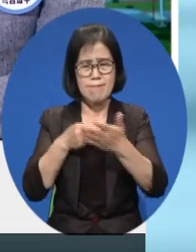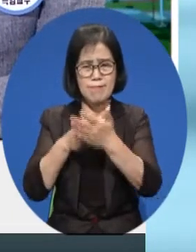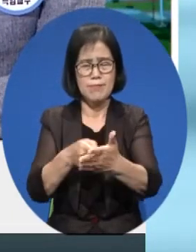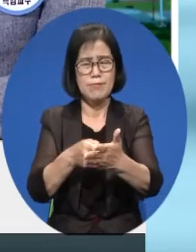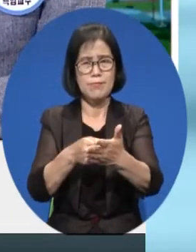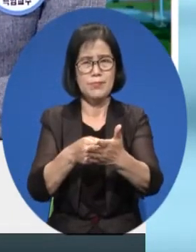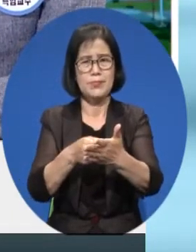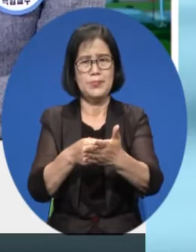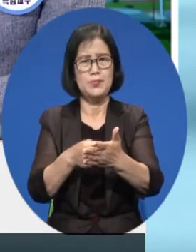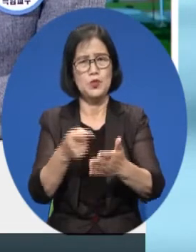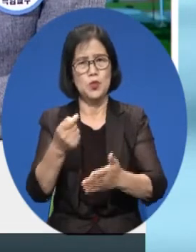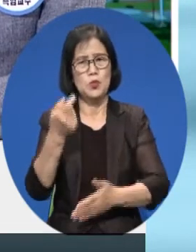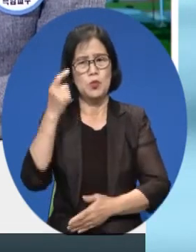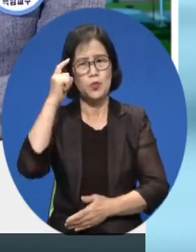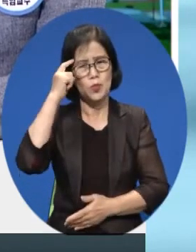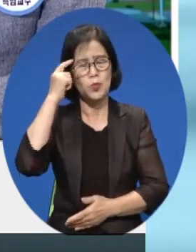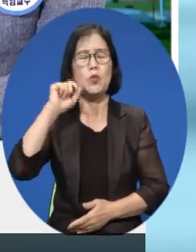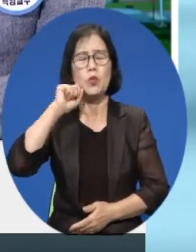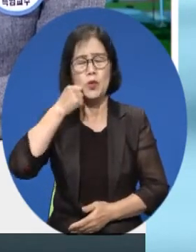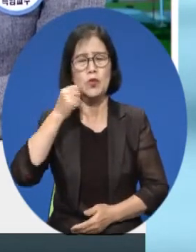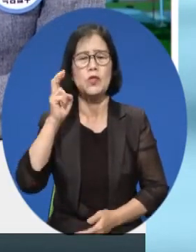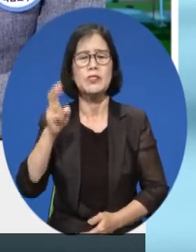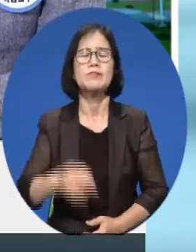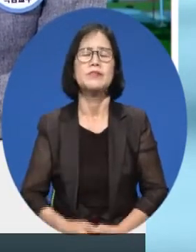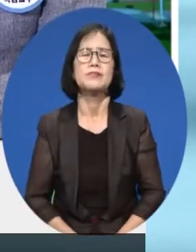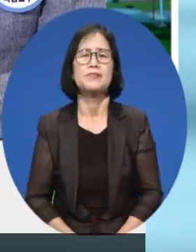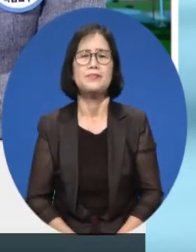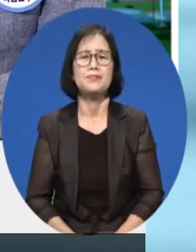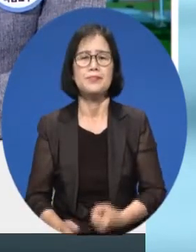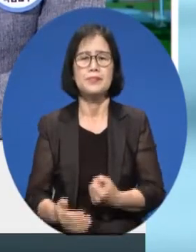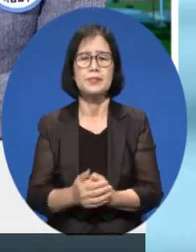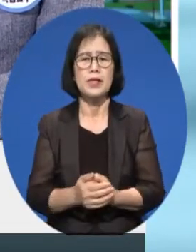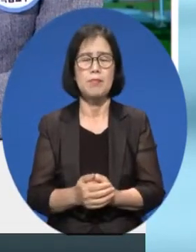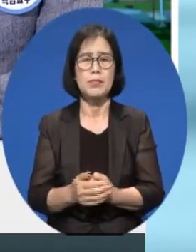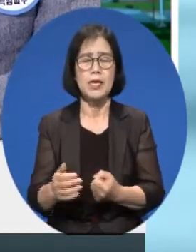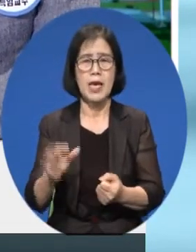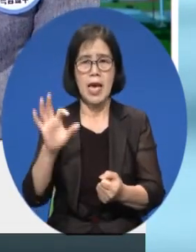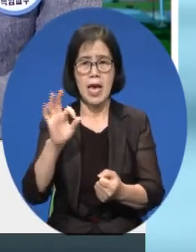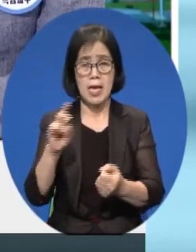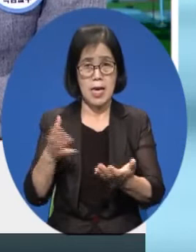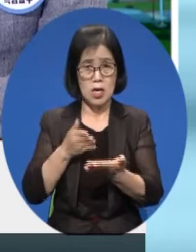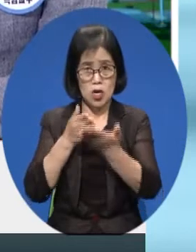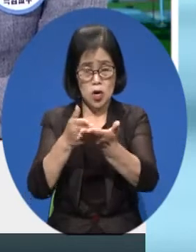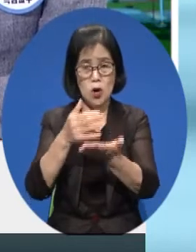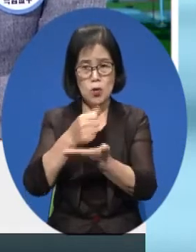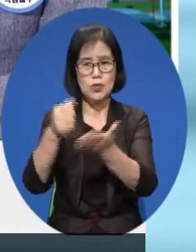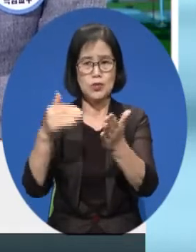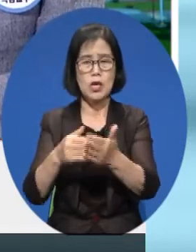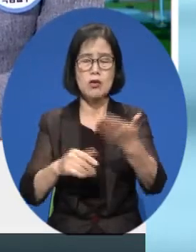라는 것은 좀 어려워 보이지 않을까라는 생각이 들어요. 일단은 안건이 접수가 되어 있기 때문에